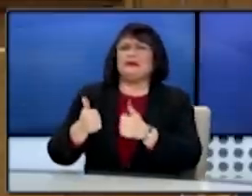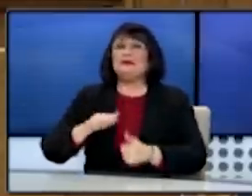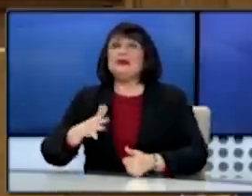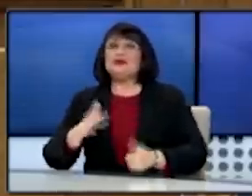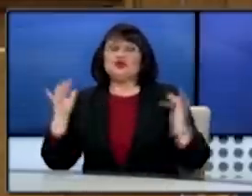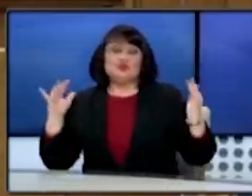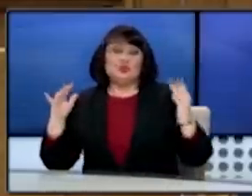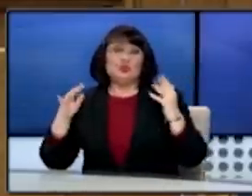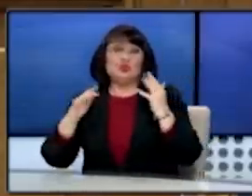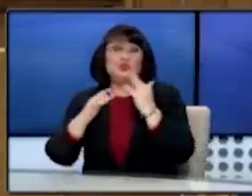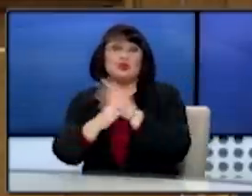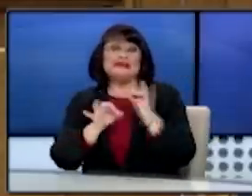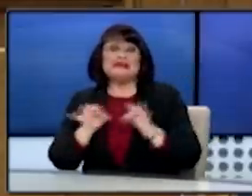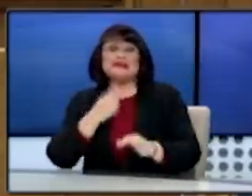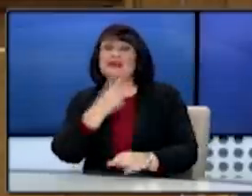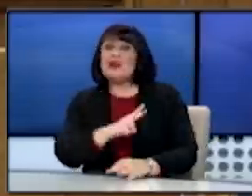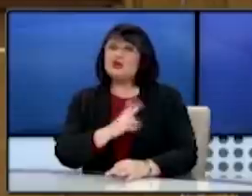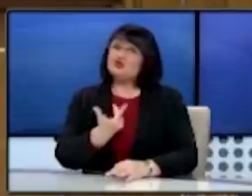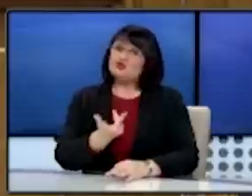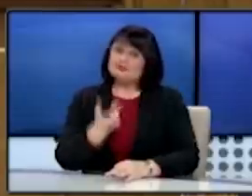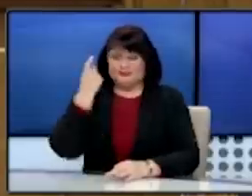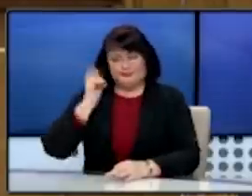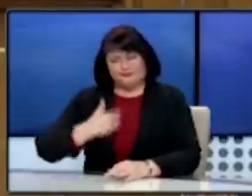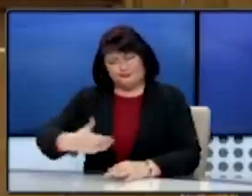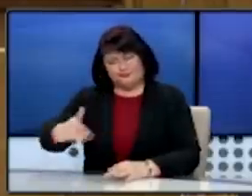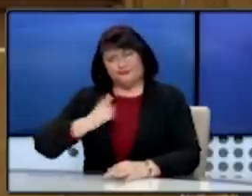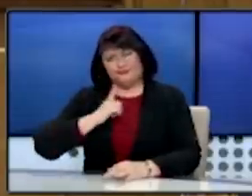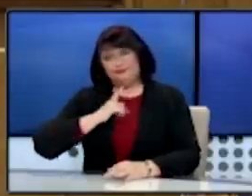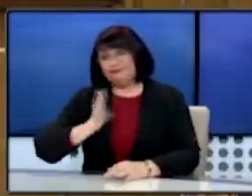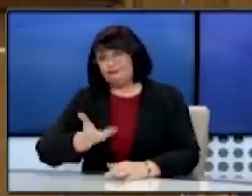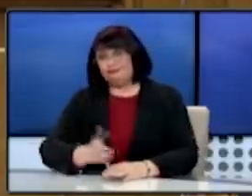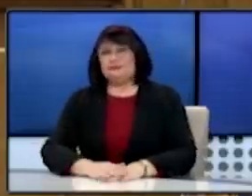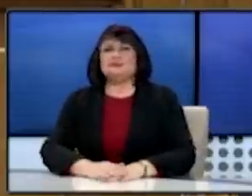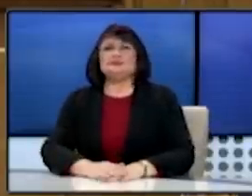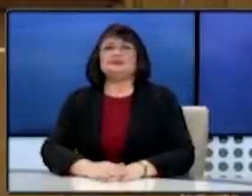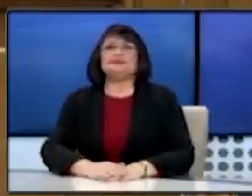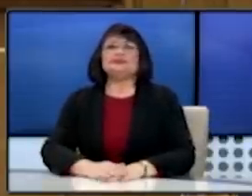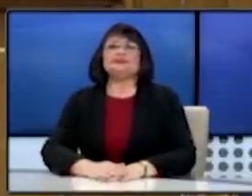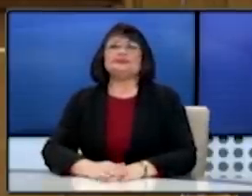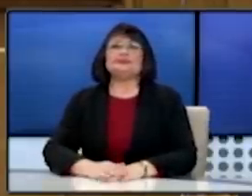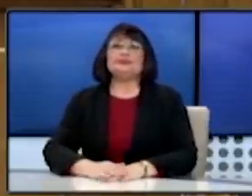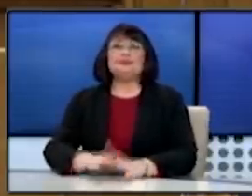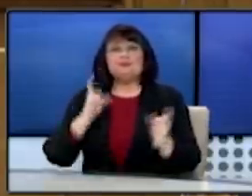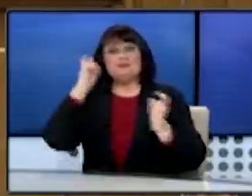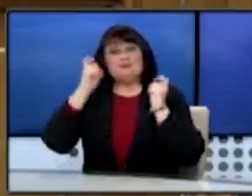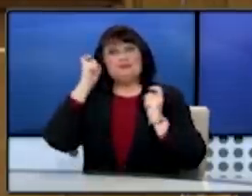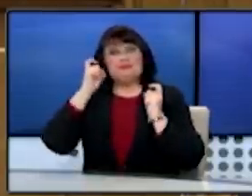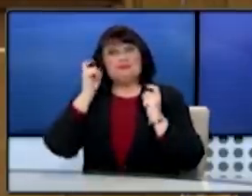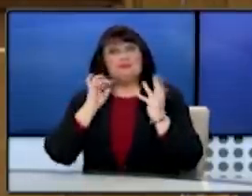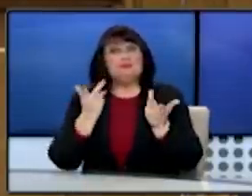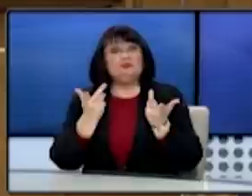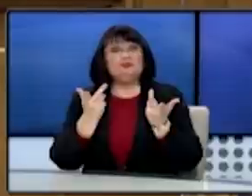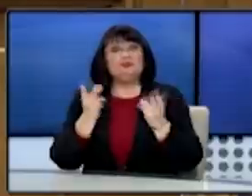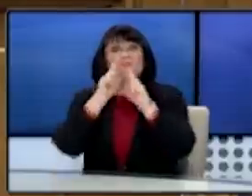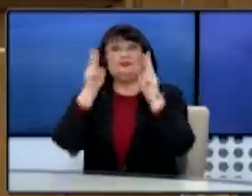στα μεγαλεπίβολα επενδυτικά σχέδια τα οποία αναμένεται στην Ελλάδα. Αλήθεια, δεν σας προβληματίζουν οι